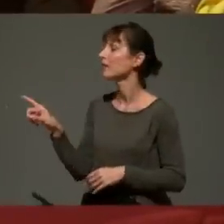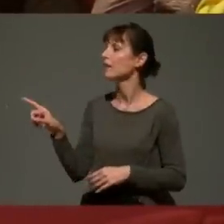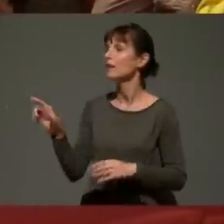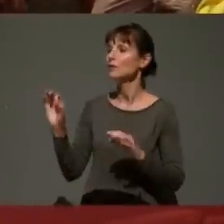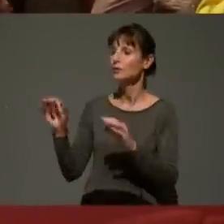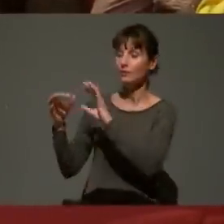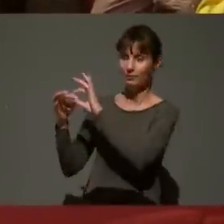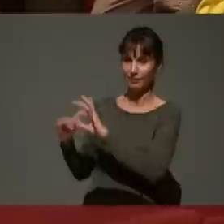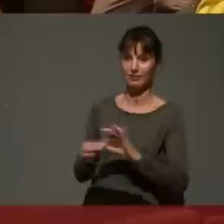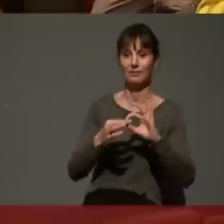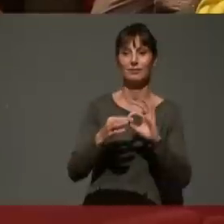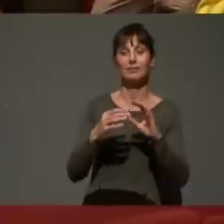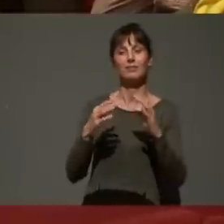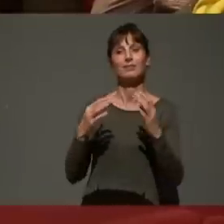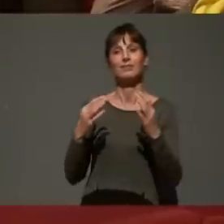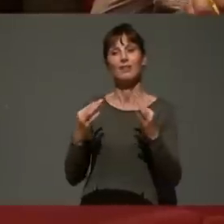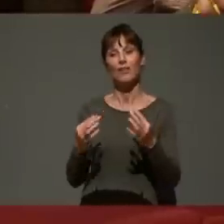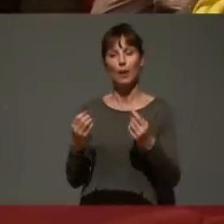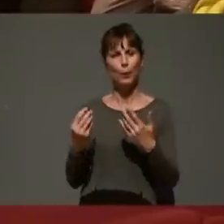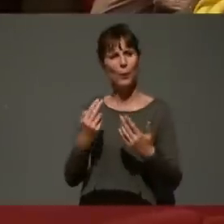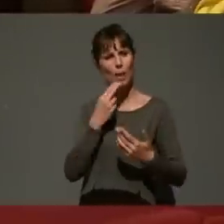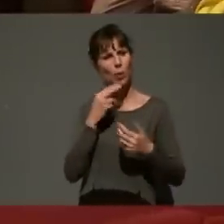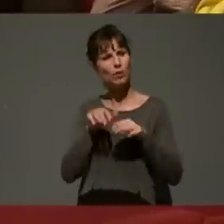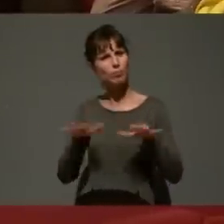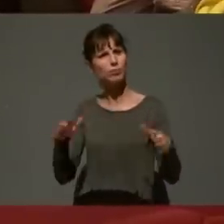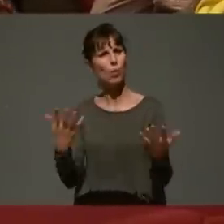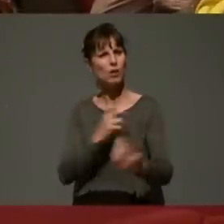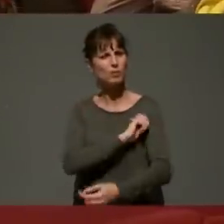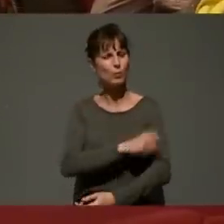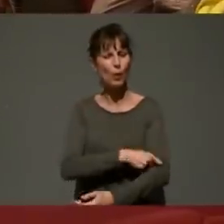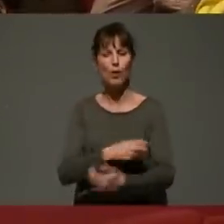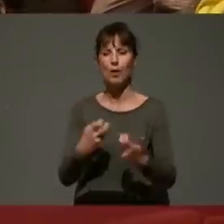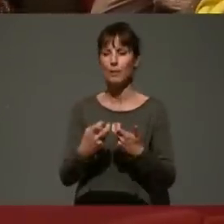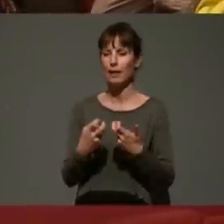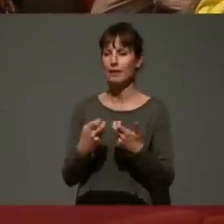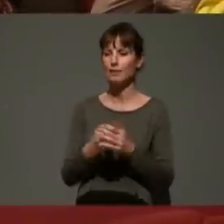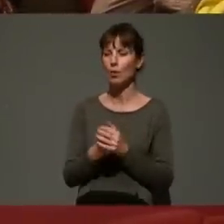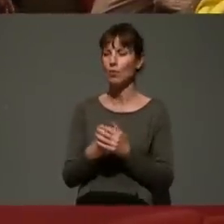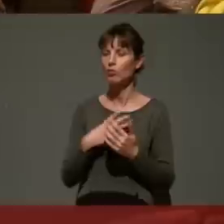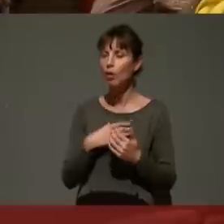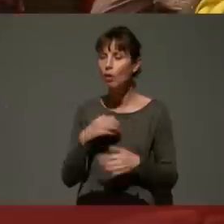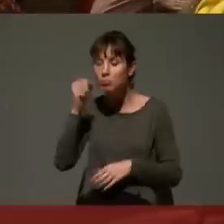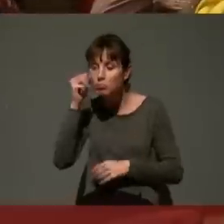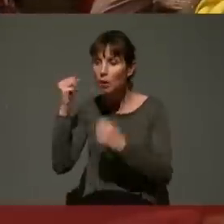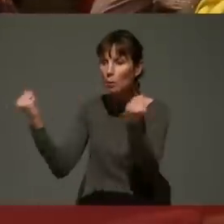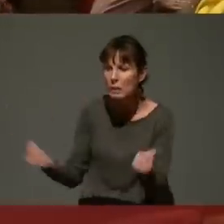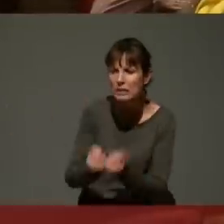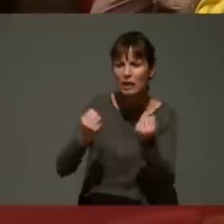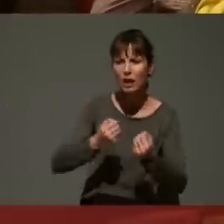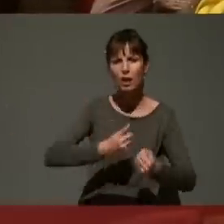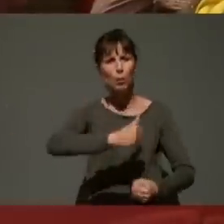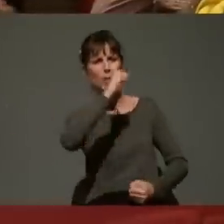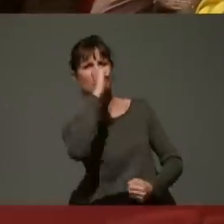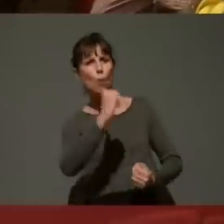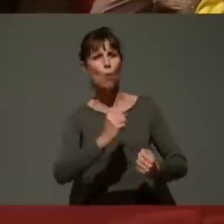d'être dit par rapport aux tendances du sport, à savoir, par exemple, tous ces gels énergétiques, les boissons